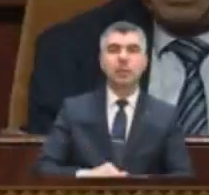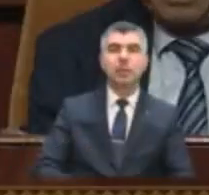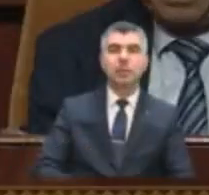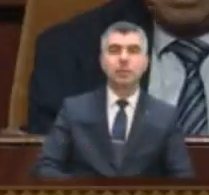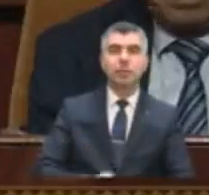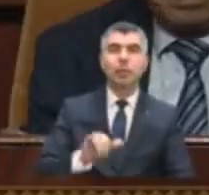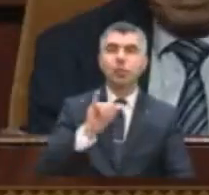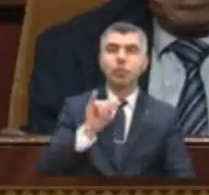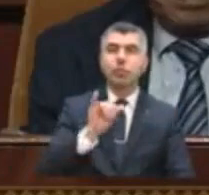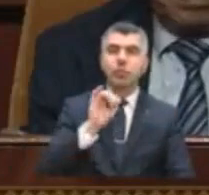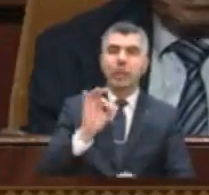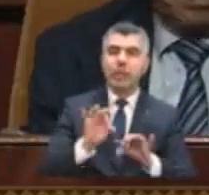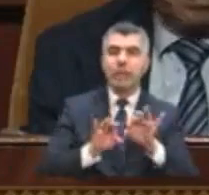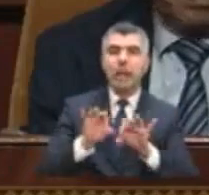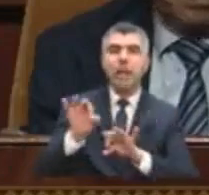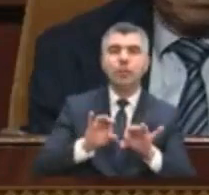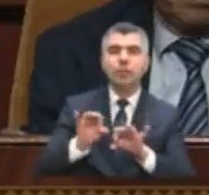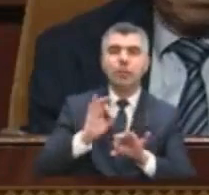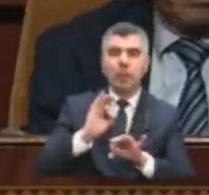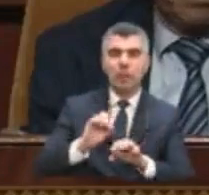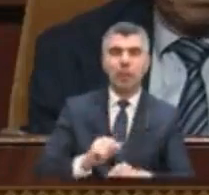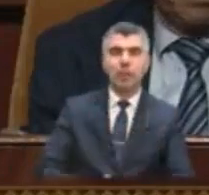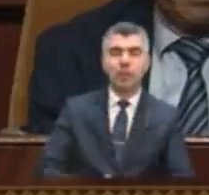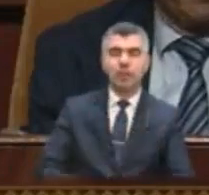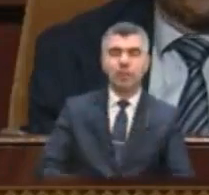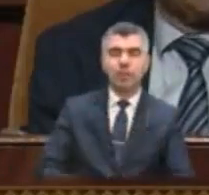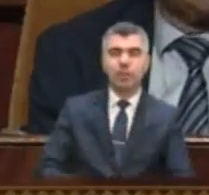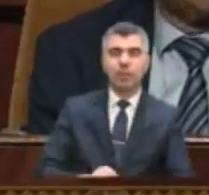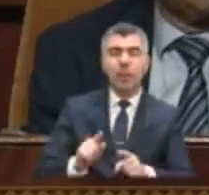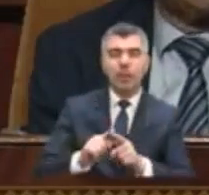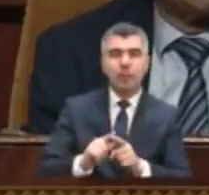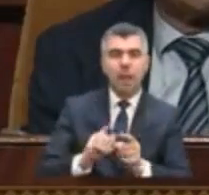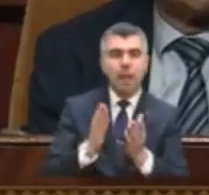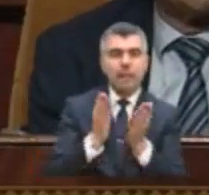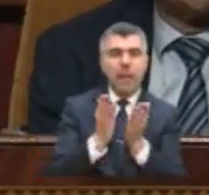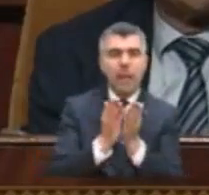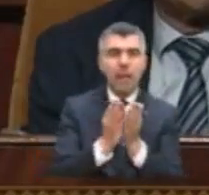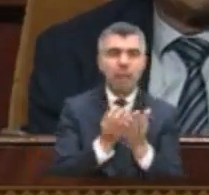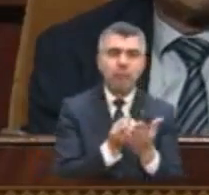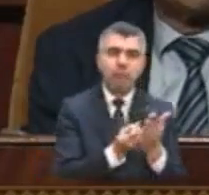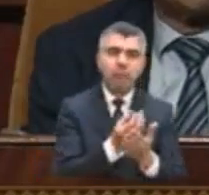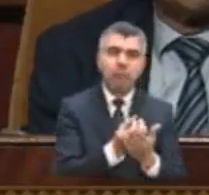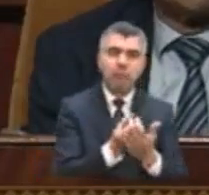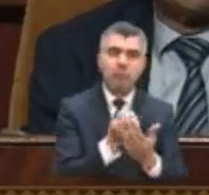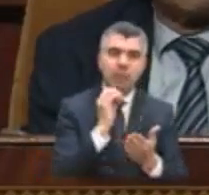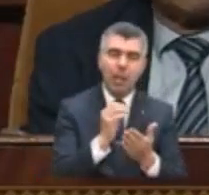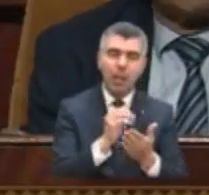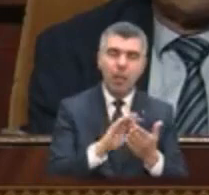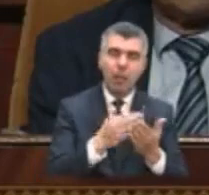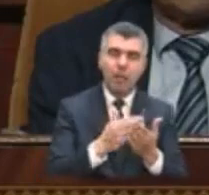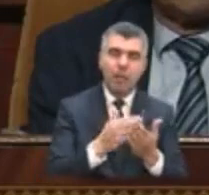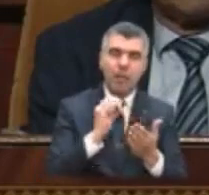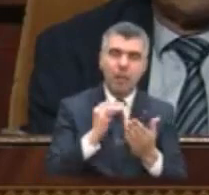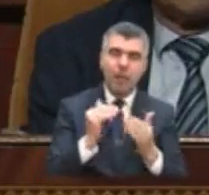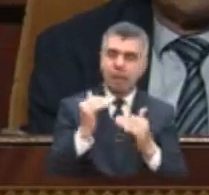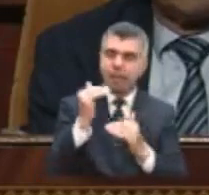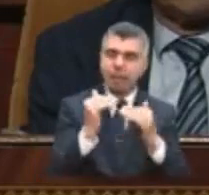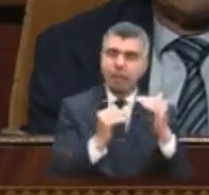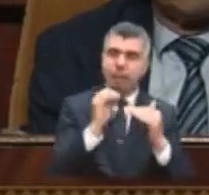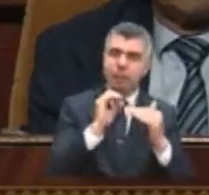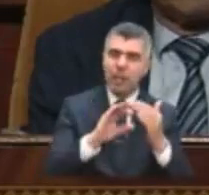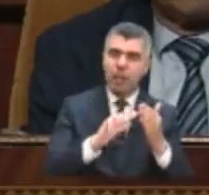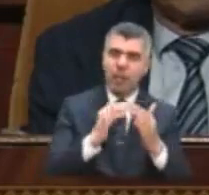هي استراتيجيتكم في مجال تجويد تعلمات التلاميذ وتجاوز النقائص التي أسفرت عنها